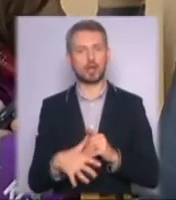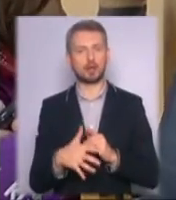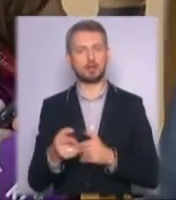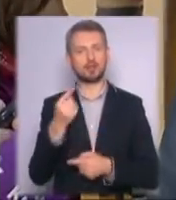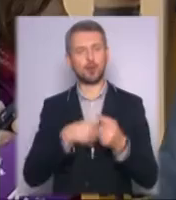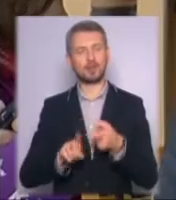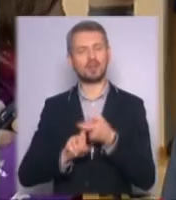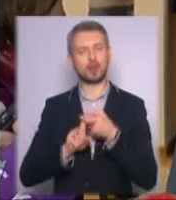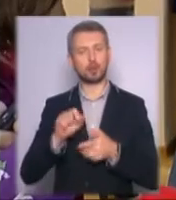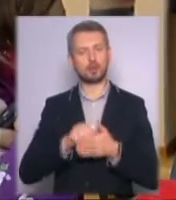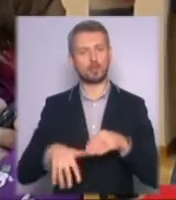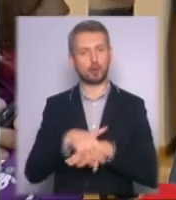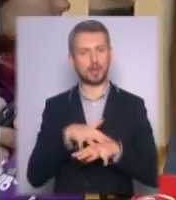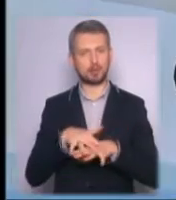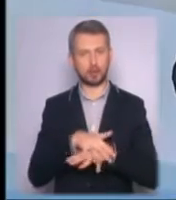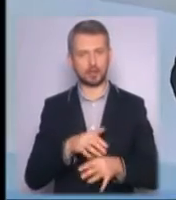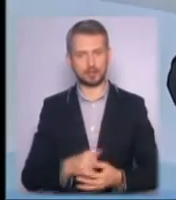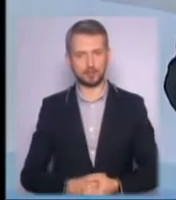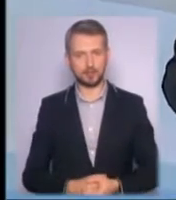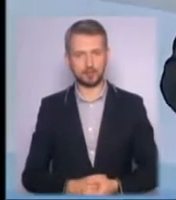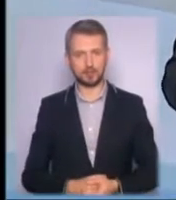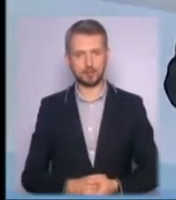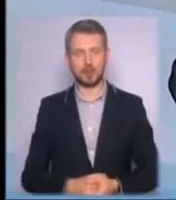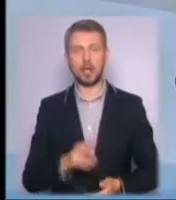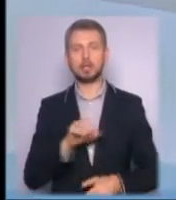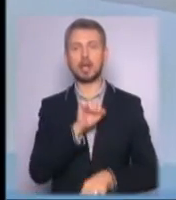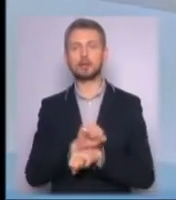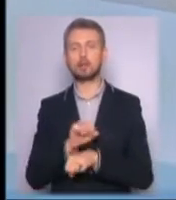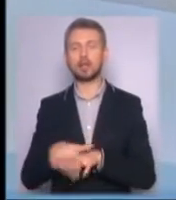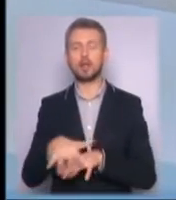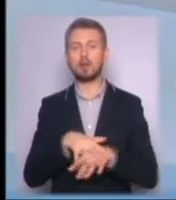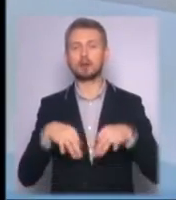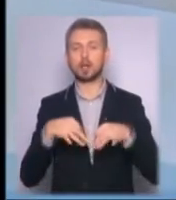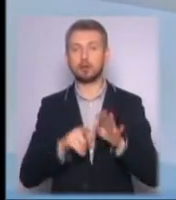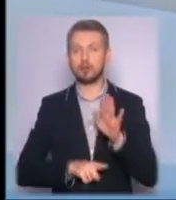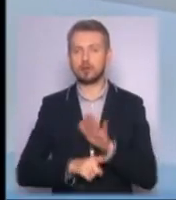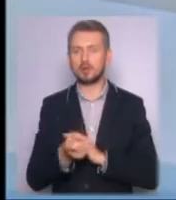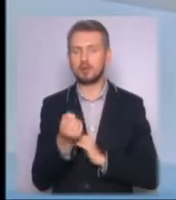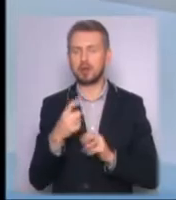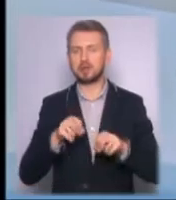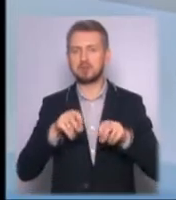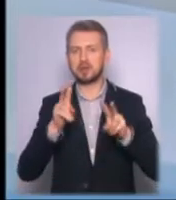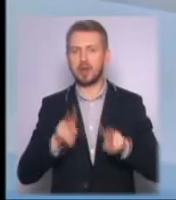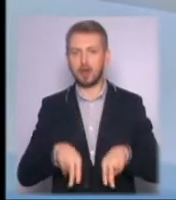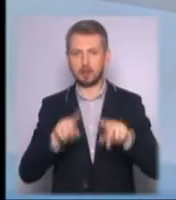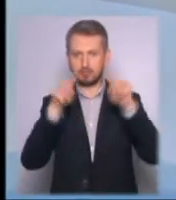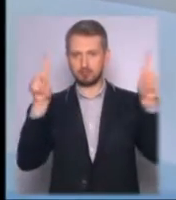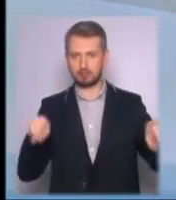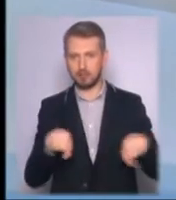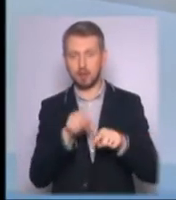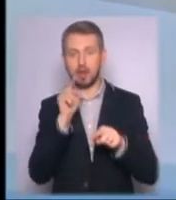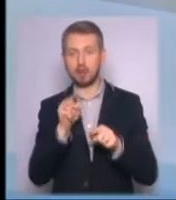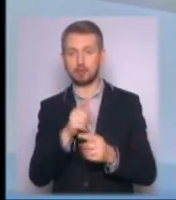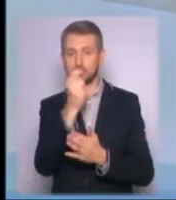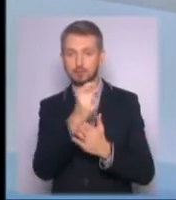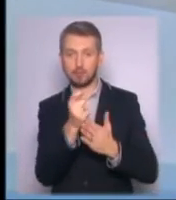зворотній зв'язок від громадськості. На зупинках громадського транспорту почали з'являтися спеціальні показчики. На них зображена схема